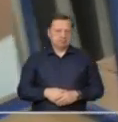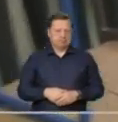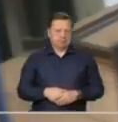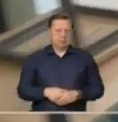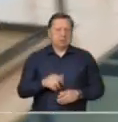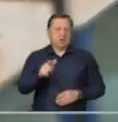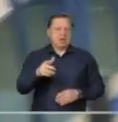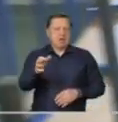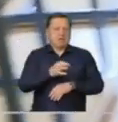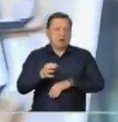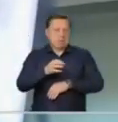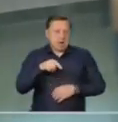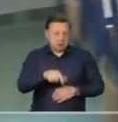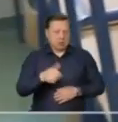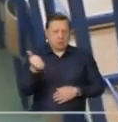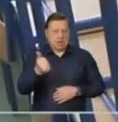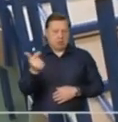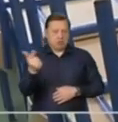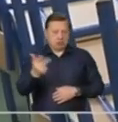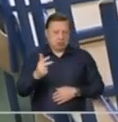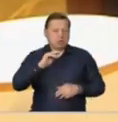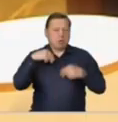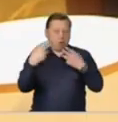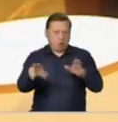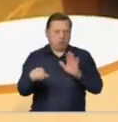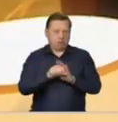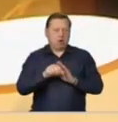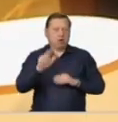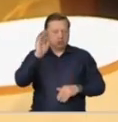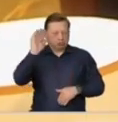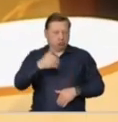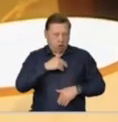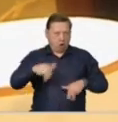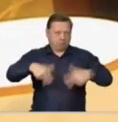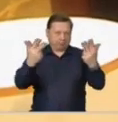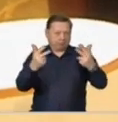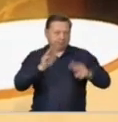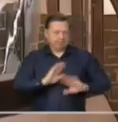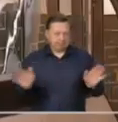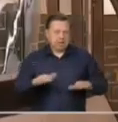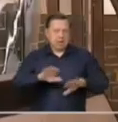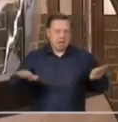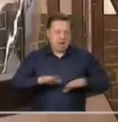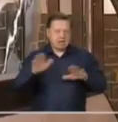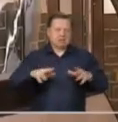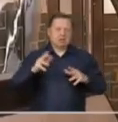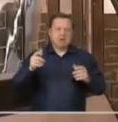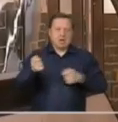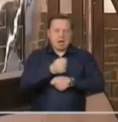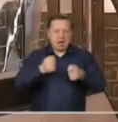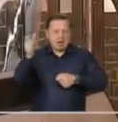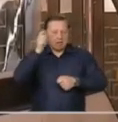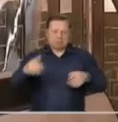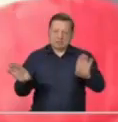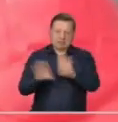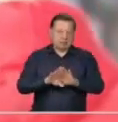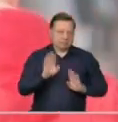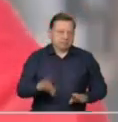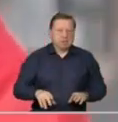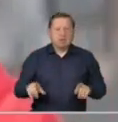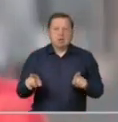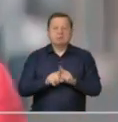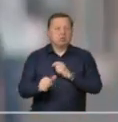Na Warmii i Mazurach klasy 1-3 powrócą do nauki zdalnej. Zamknięte zostaną hotele, baseny, miejsca uprawiania sportu i galerie handlowe. Przyczyną nie tylko